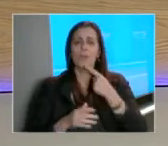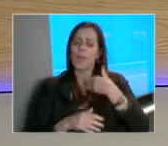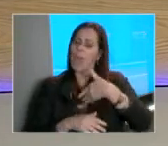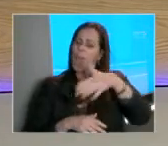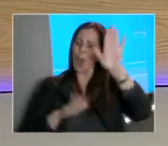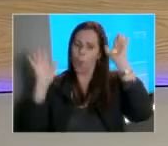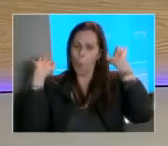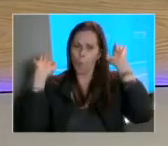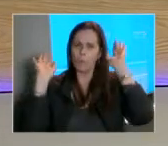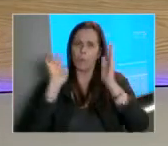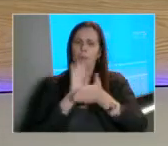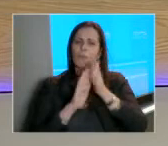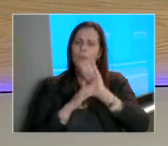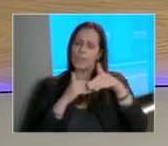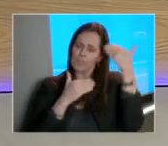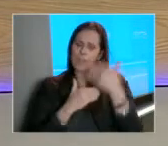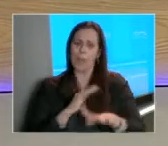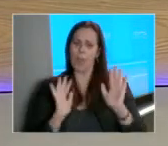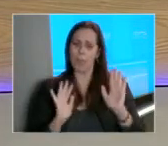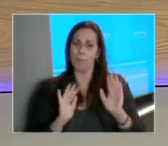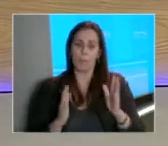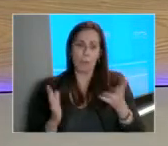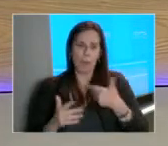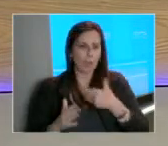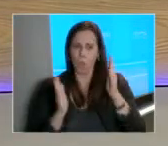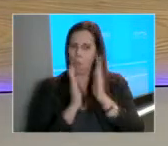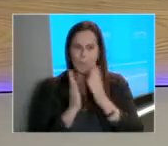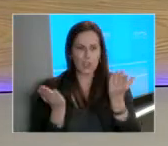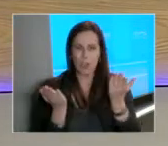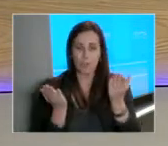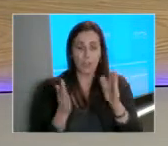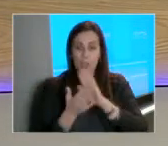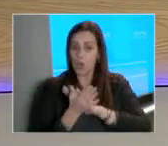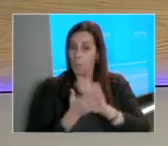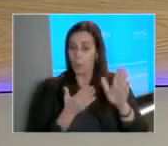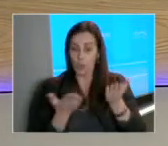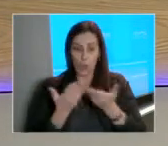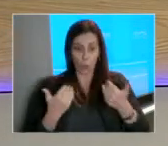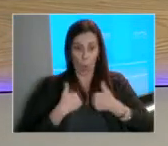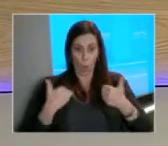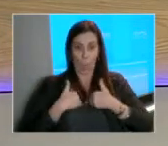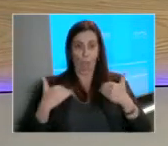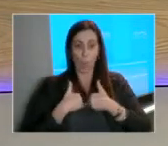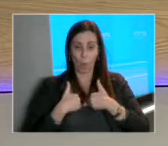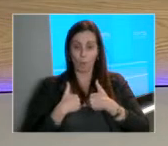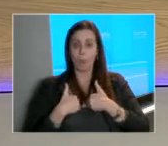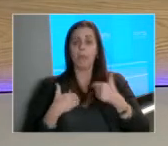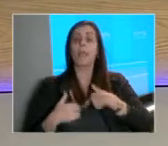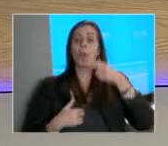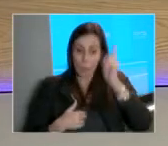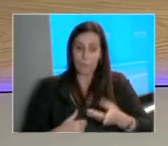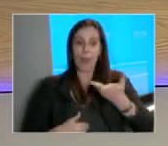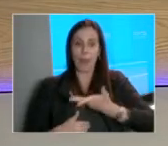אתכם לכל הרוחות ויבוא לציון גואל. כי מה אנחנו מבקשים? שפשוט תשרתו אותנו הציבור, כי